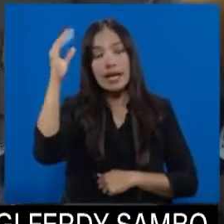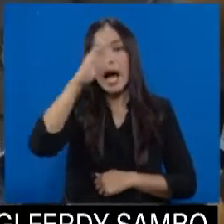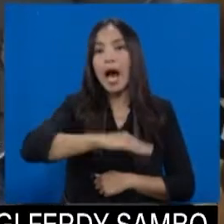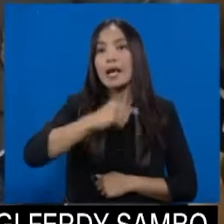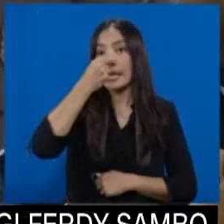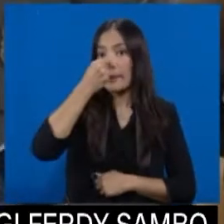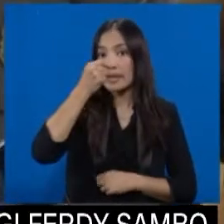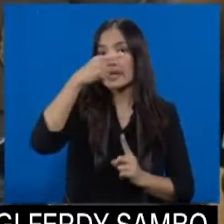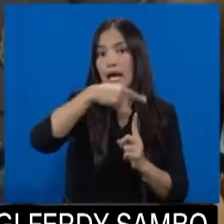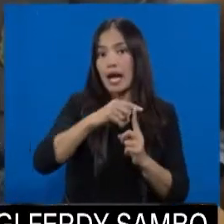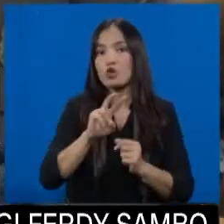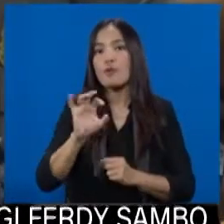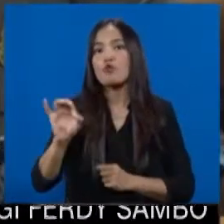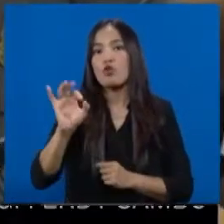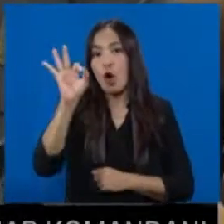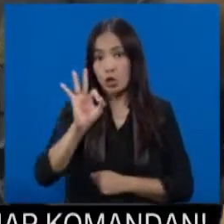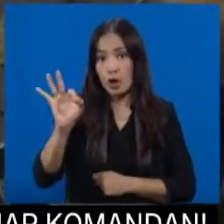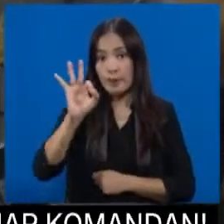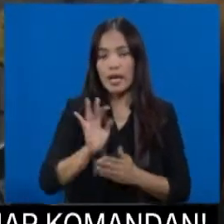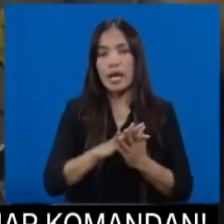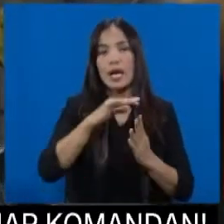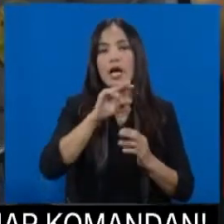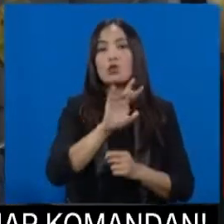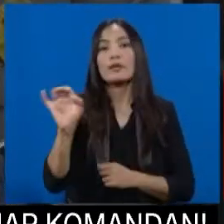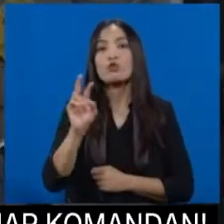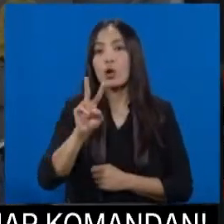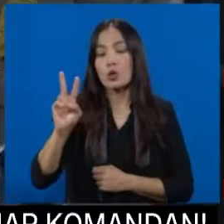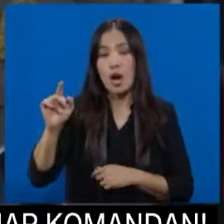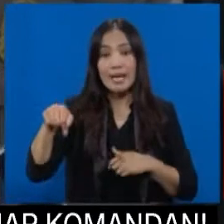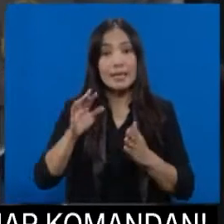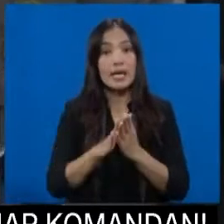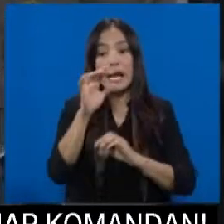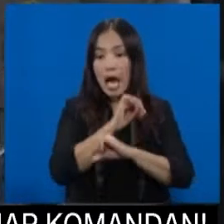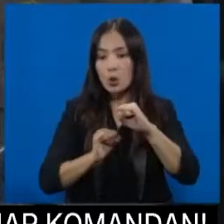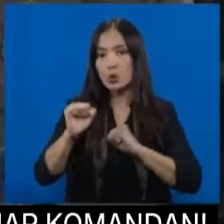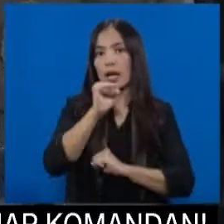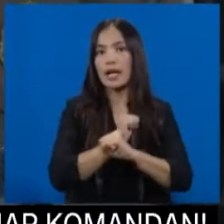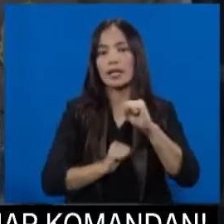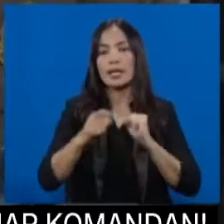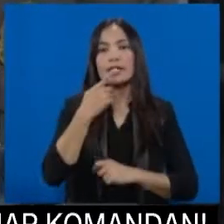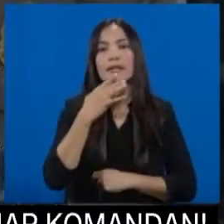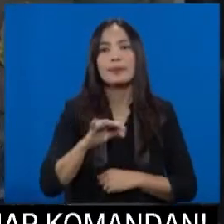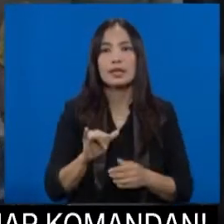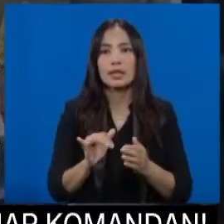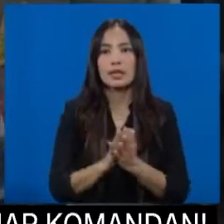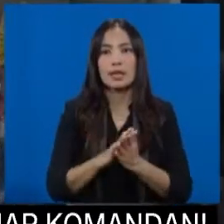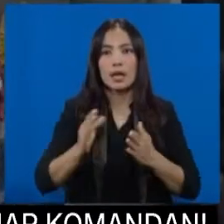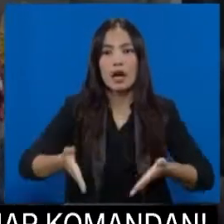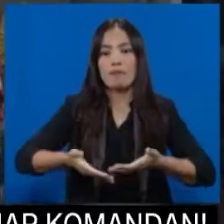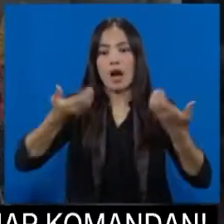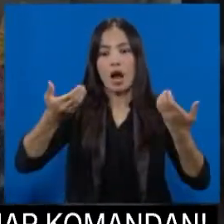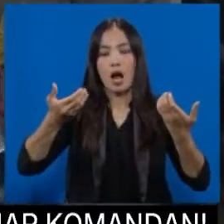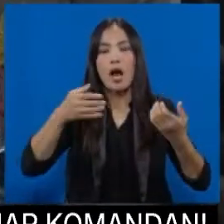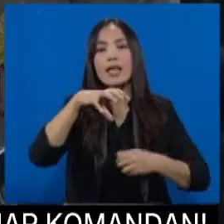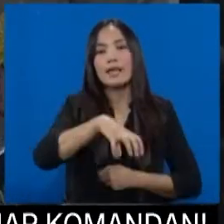Kamis tanggal 20 Oktober 2022 akan dilaksanakan ekshumasi, lokasinya